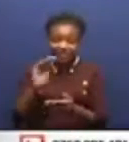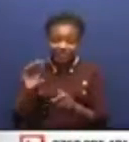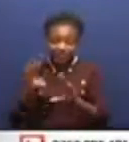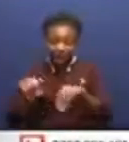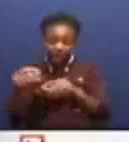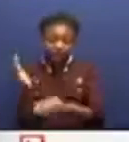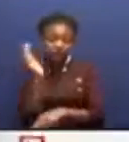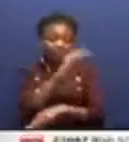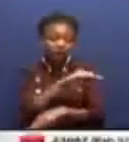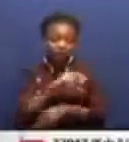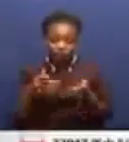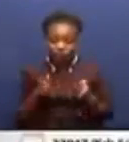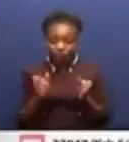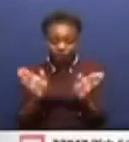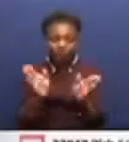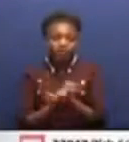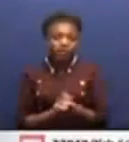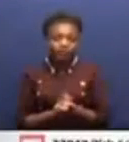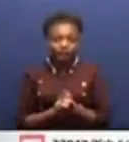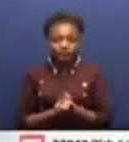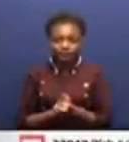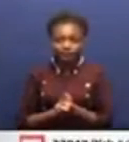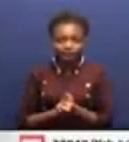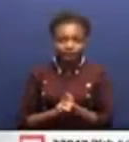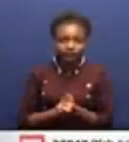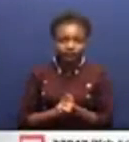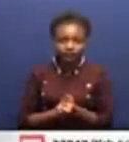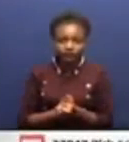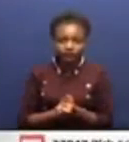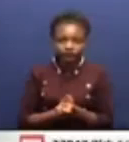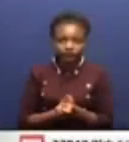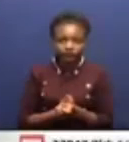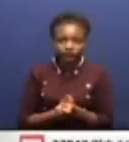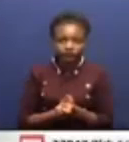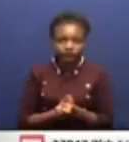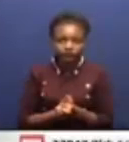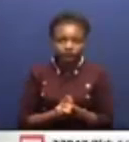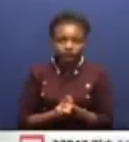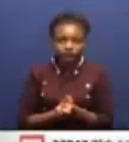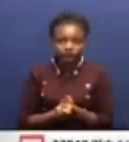kurudisha kwa mikono ya umma. Daniel Dembede, TV47, kaunti ya Kisumu.